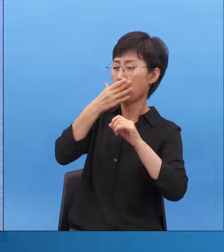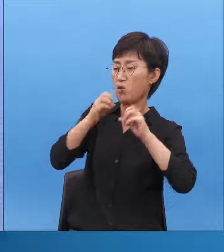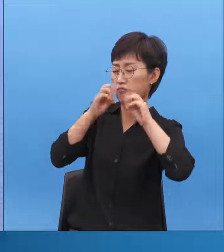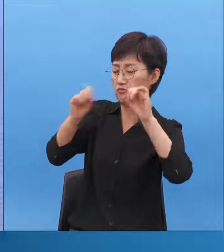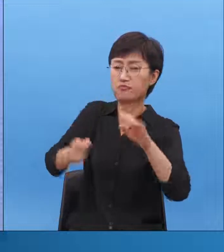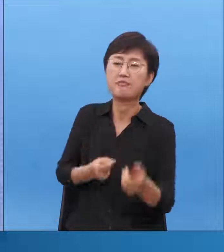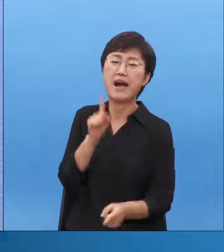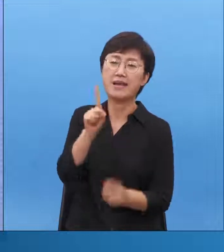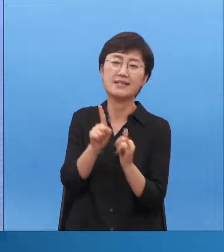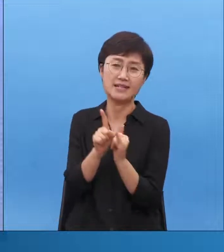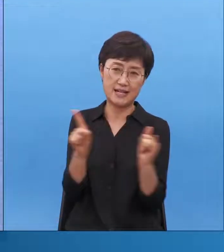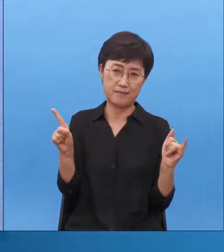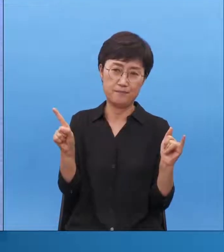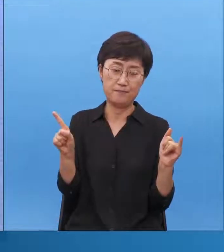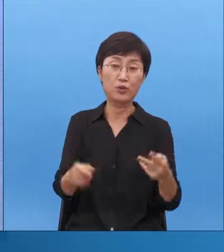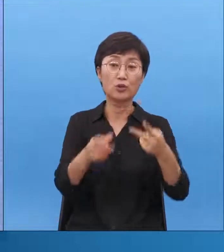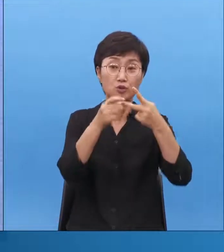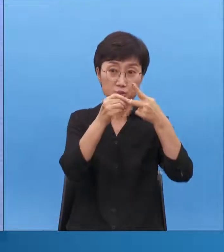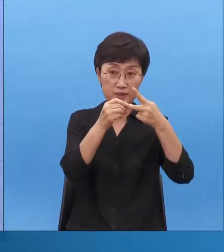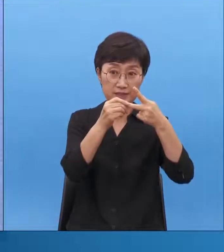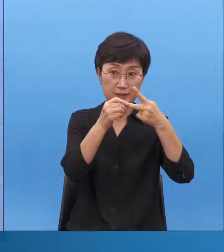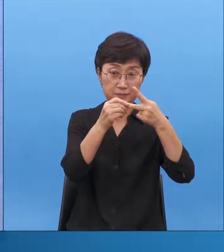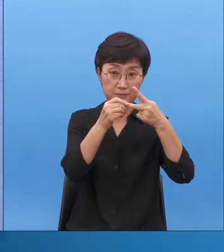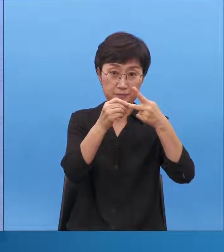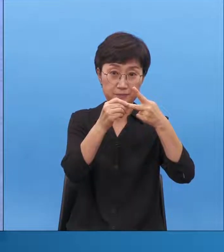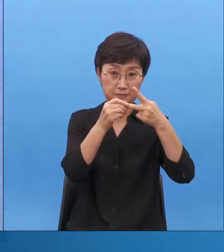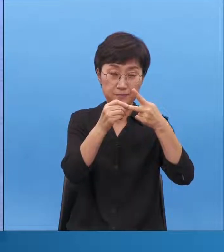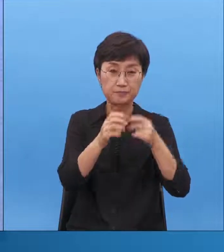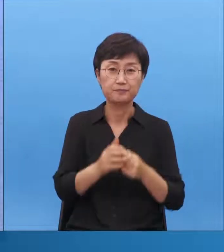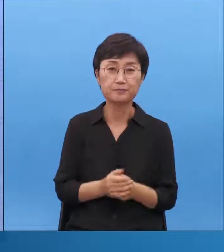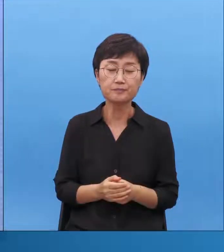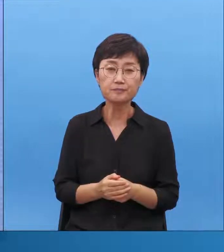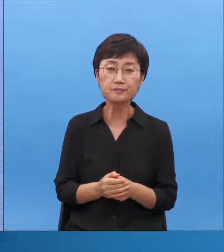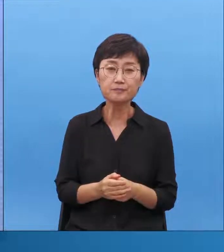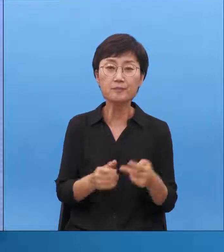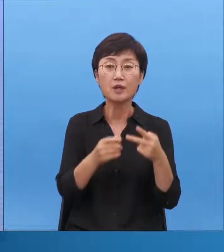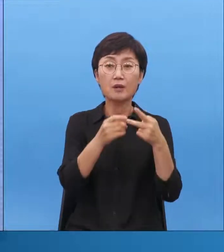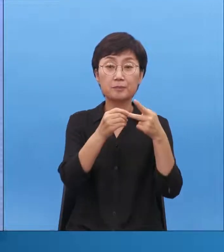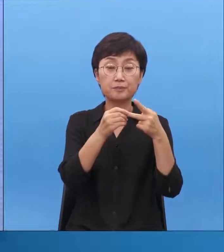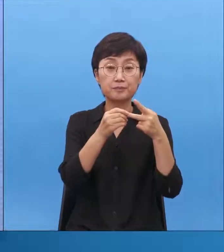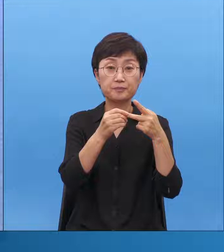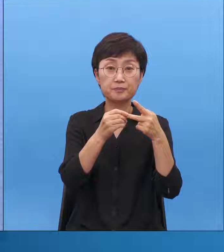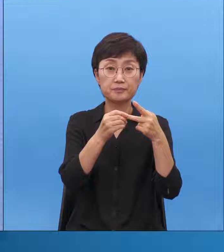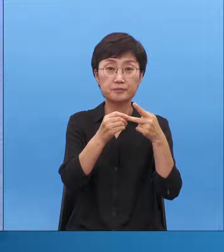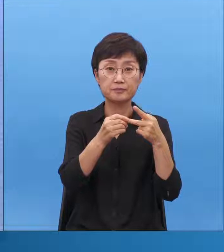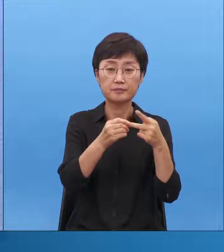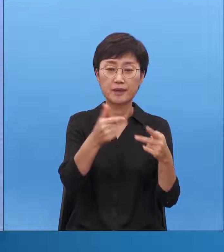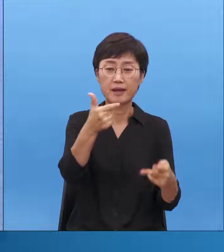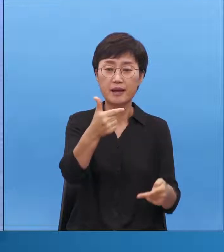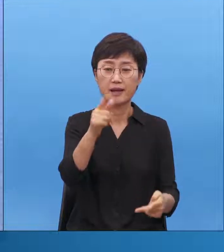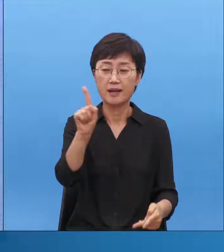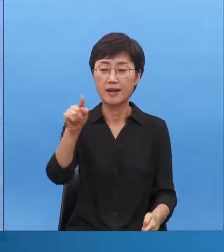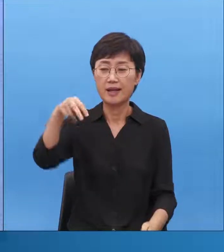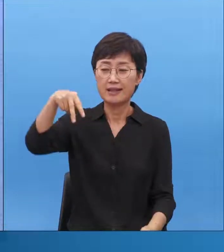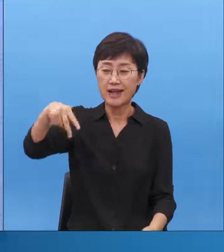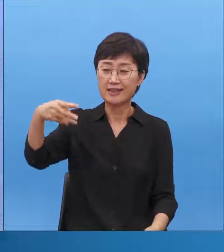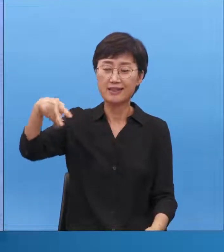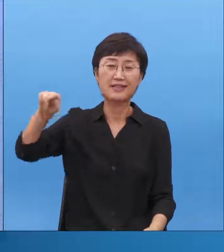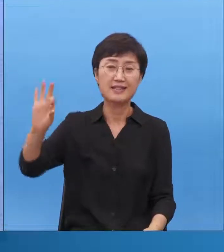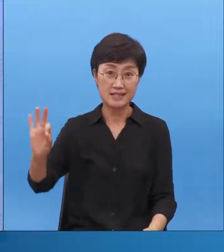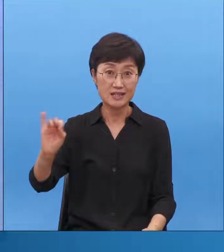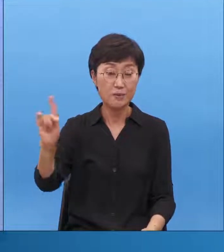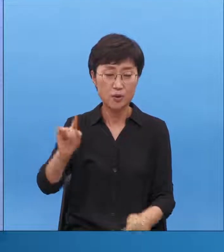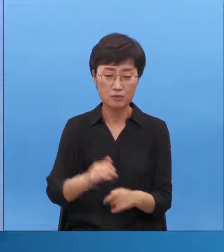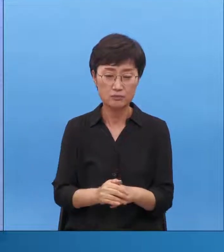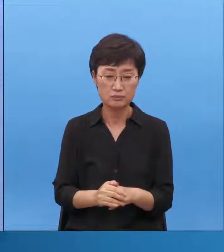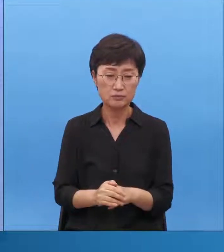that never existed anywhere. 그걸 보고 렘넌트를 위해서 영어로 말합니다만 그걸 보고 nothing이라는 겁니다. And I say this for the sake of our remnants, but that is